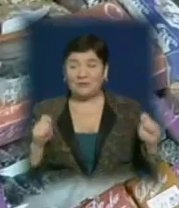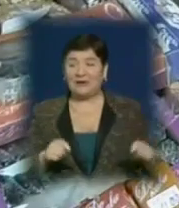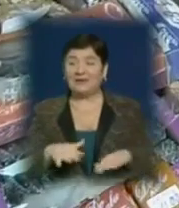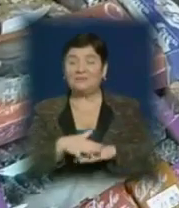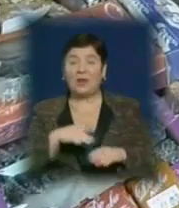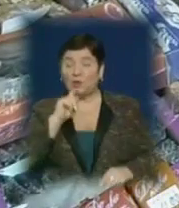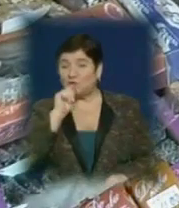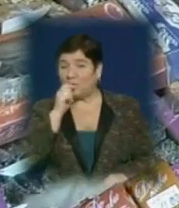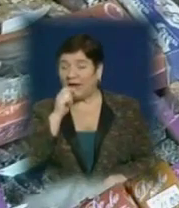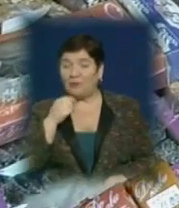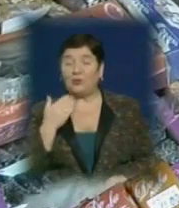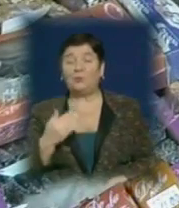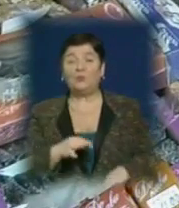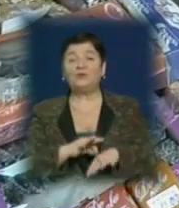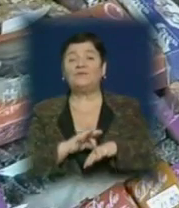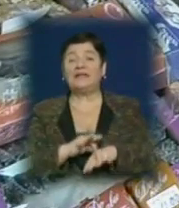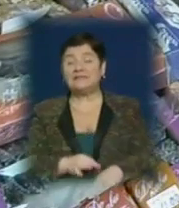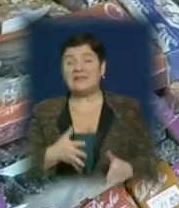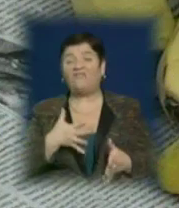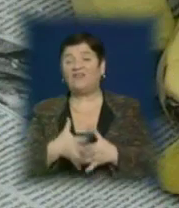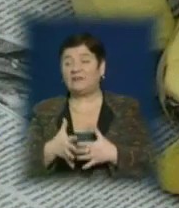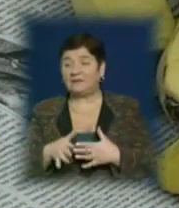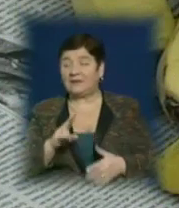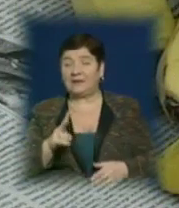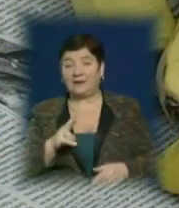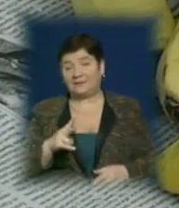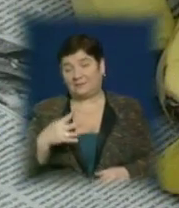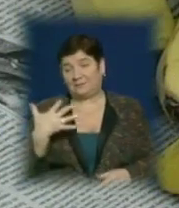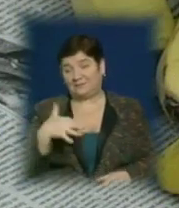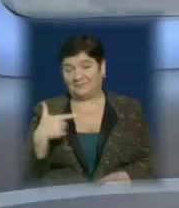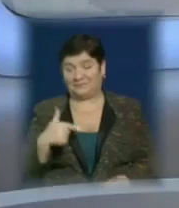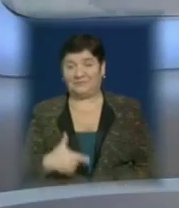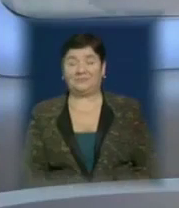набір цукерок йому доведеться витратити як мінімум півсотні.